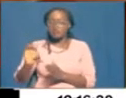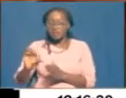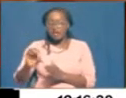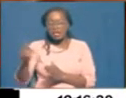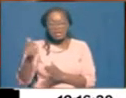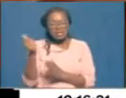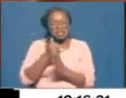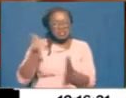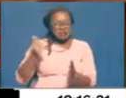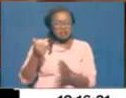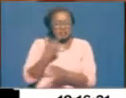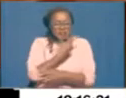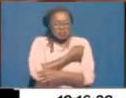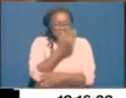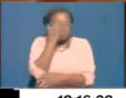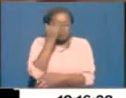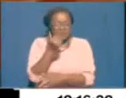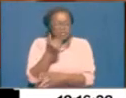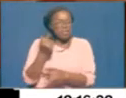itikadi mbalimbali za